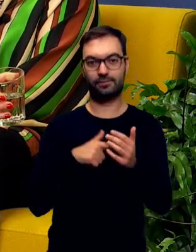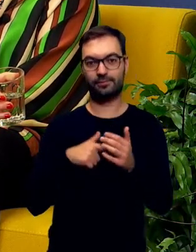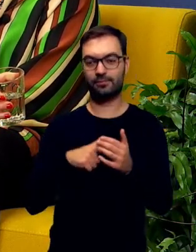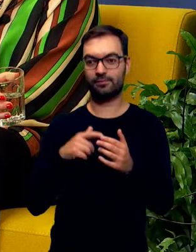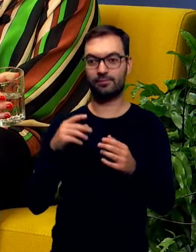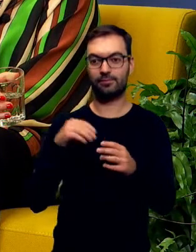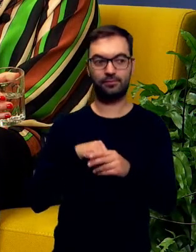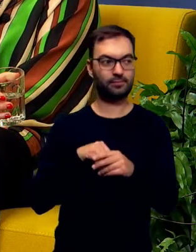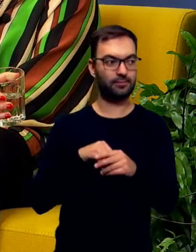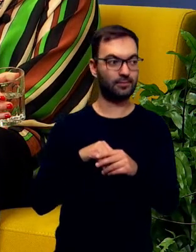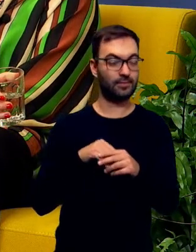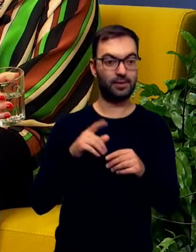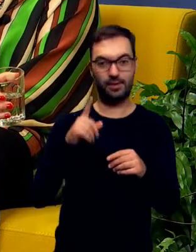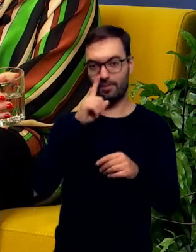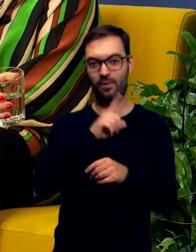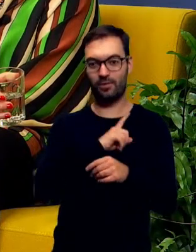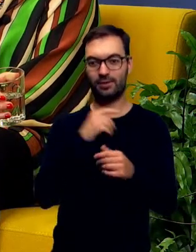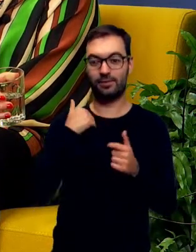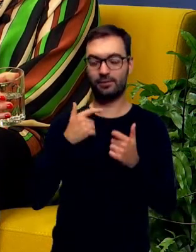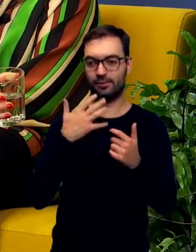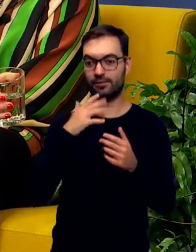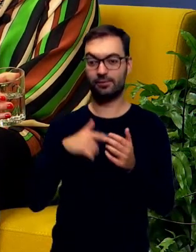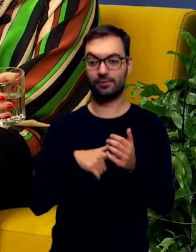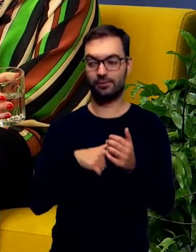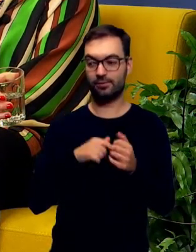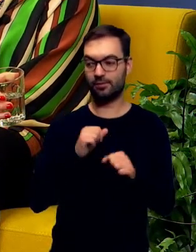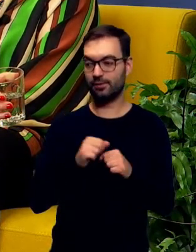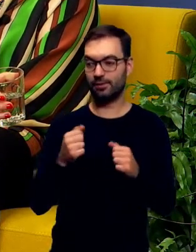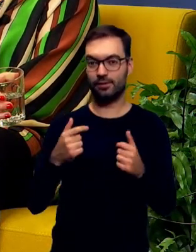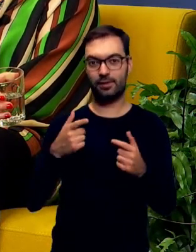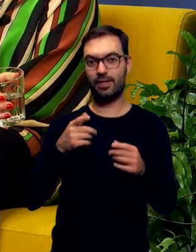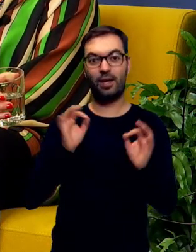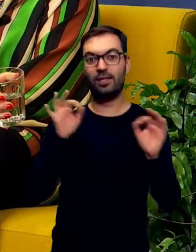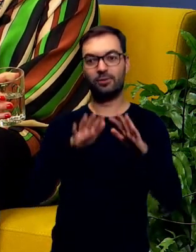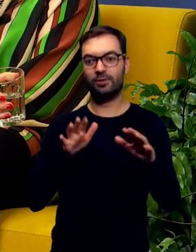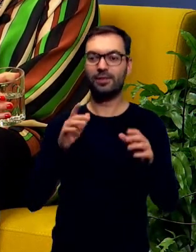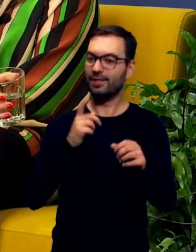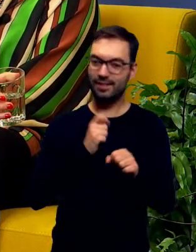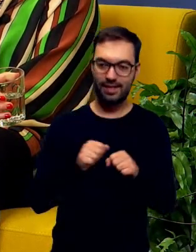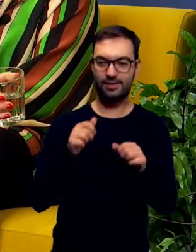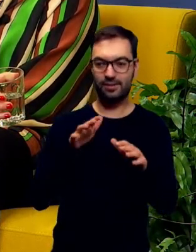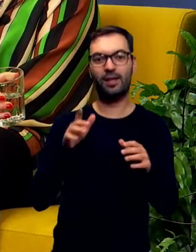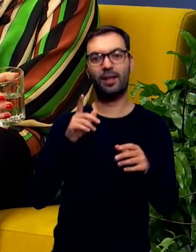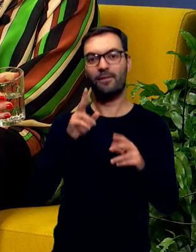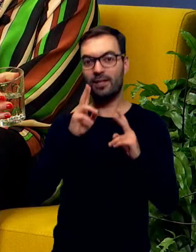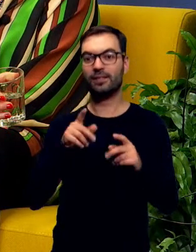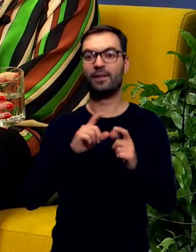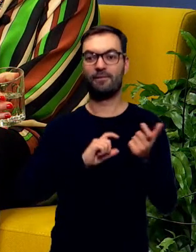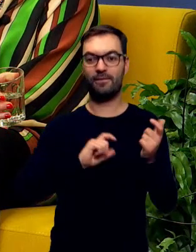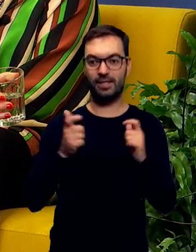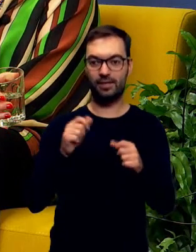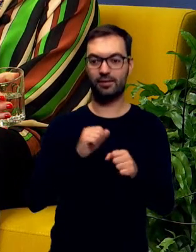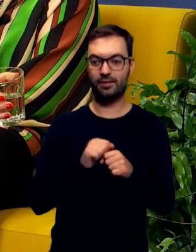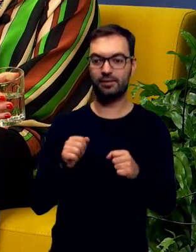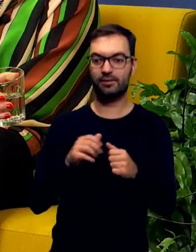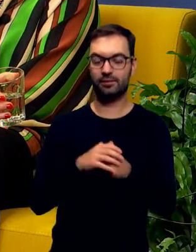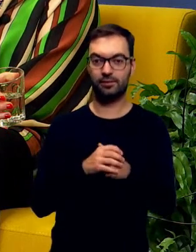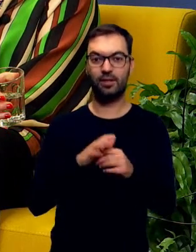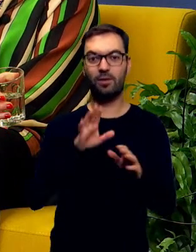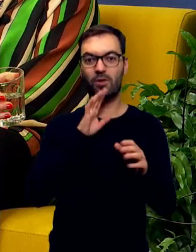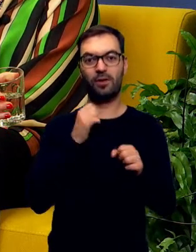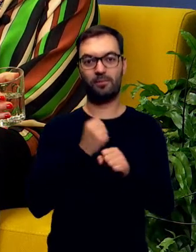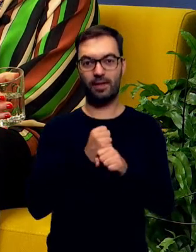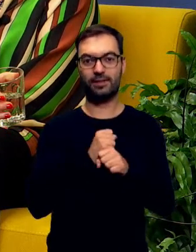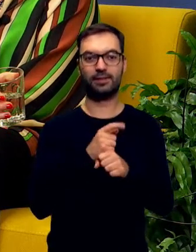tej ukochanej profilaktyki mówić, że to jest jakieś nagminne, no bo nie. Rzeczywiście tych działań tego